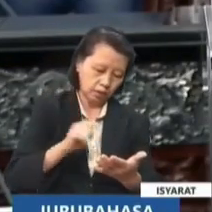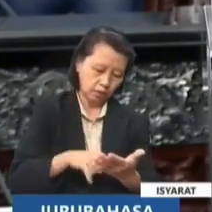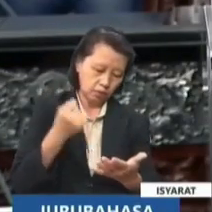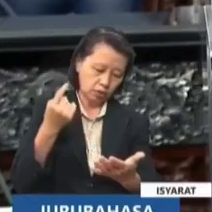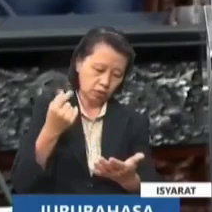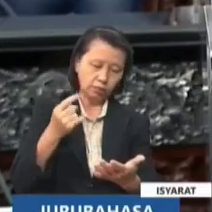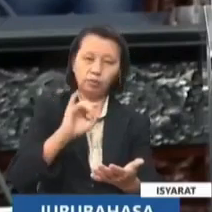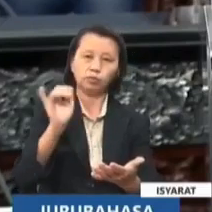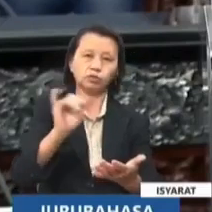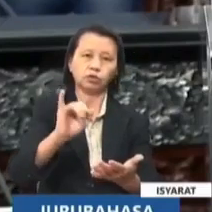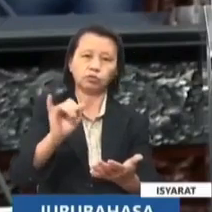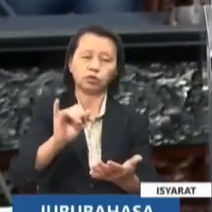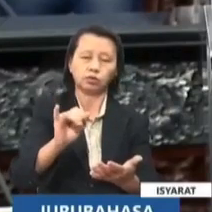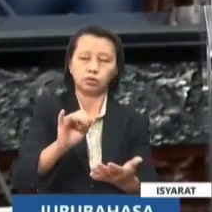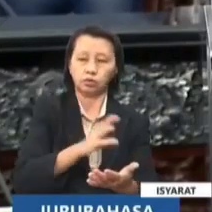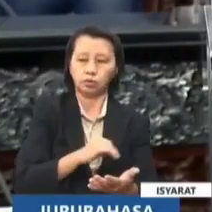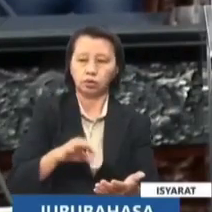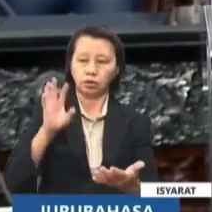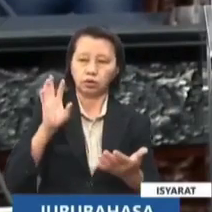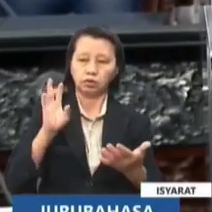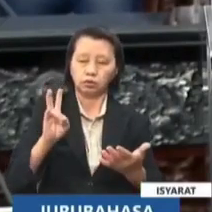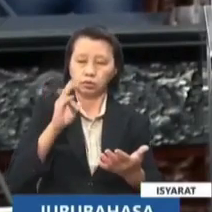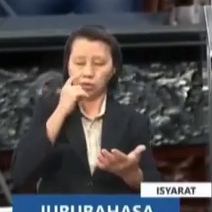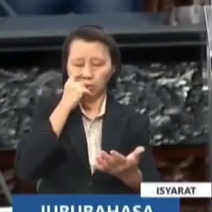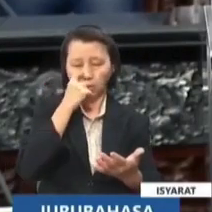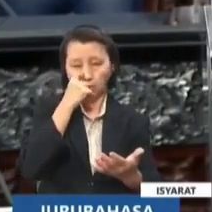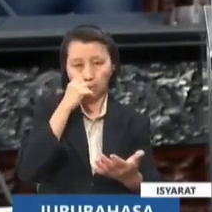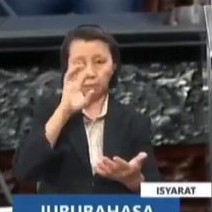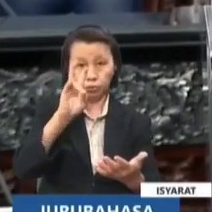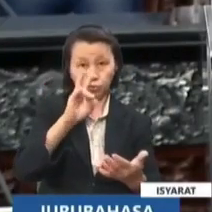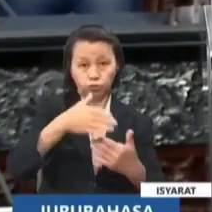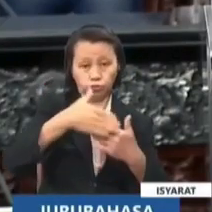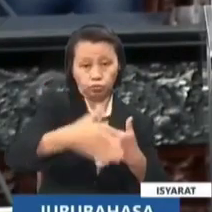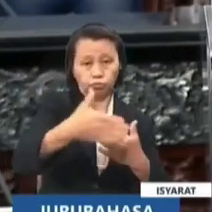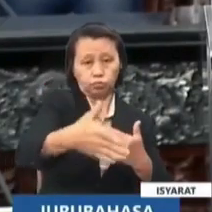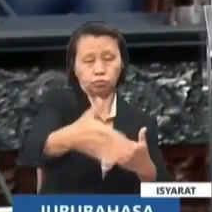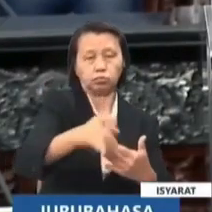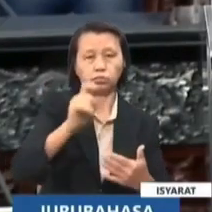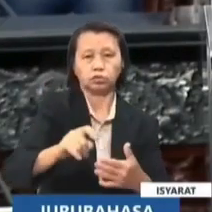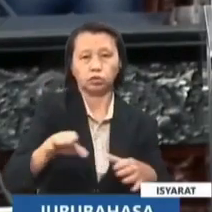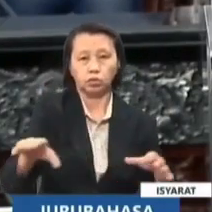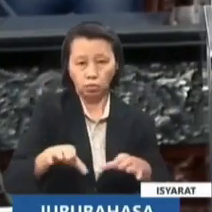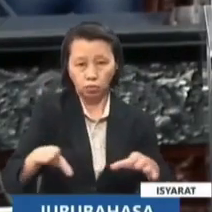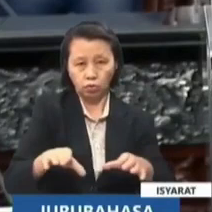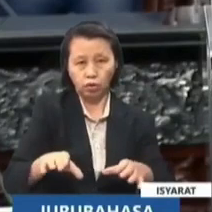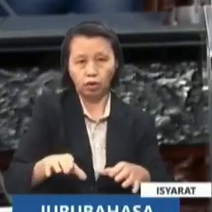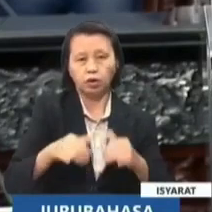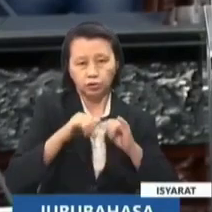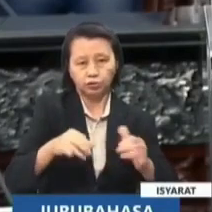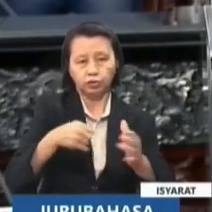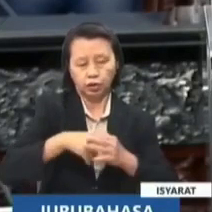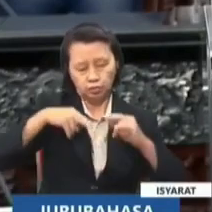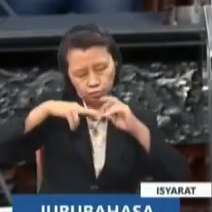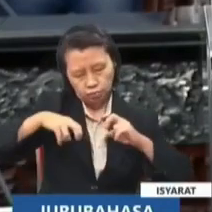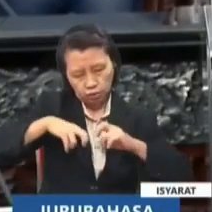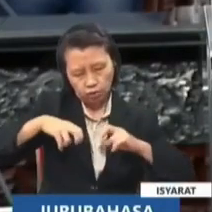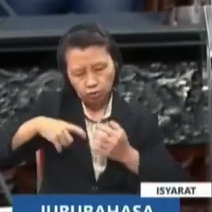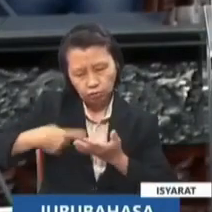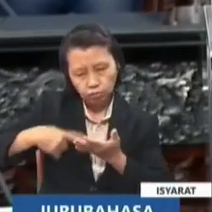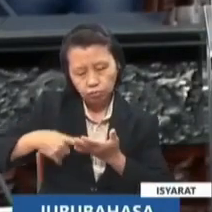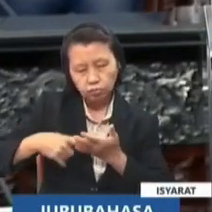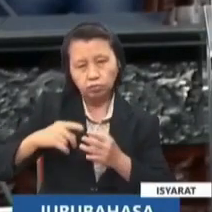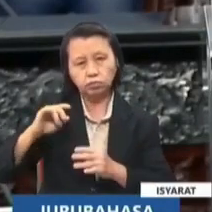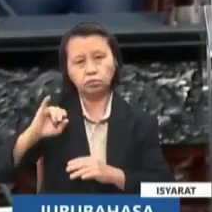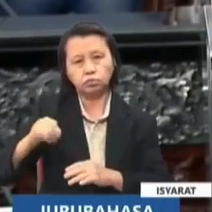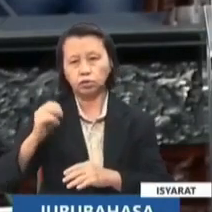pun dipindah. 7 langkah yang perlu diambil kira ini masih dalam kajian dan penelitian